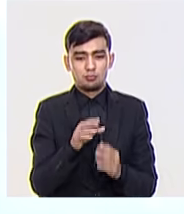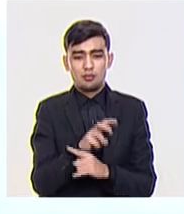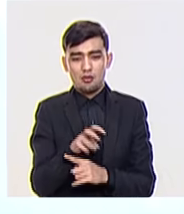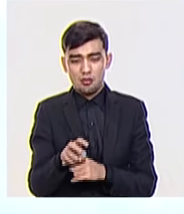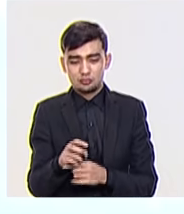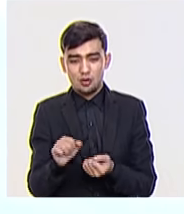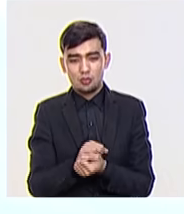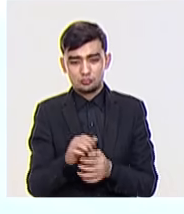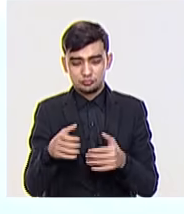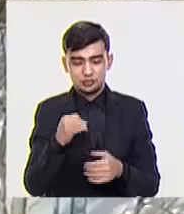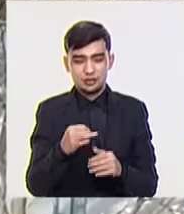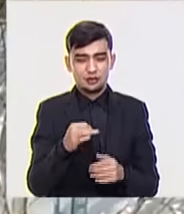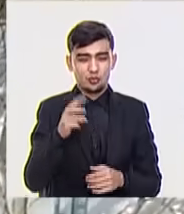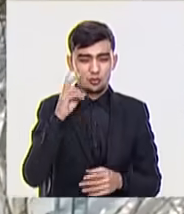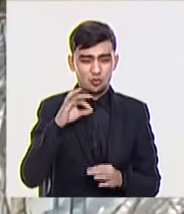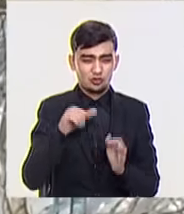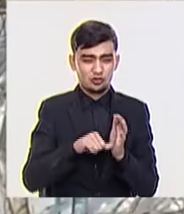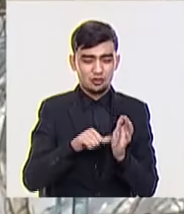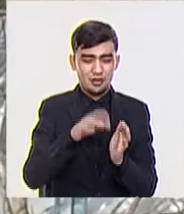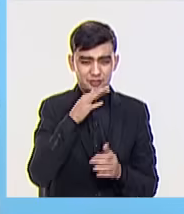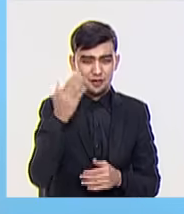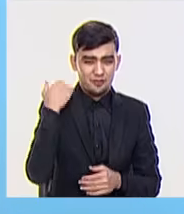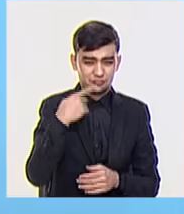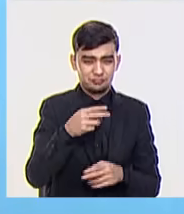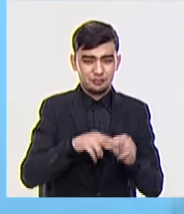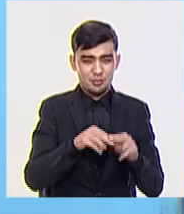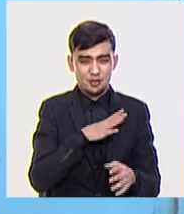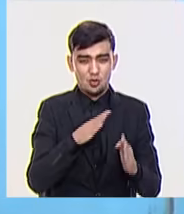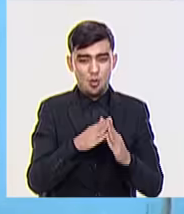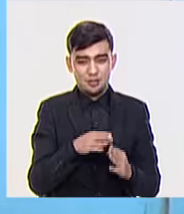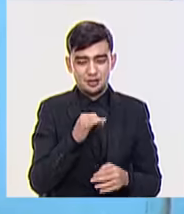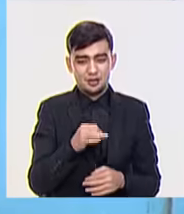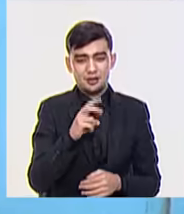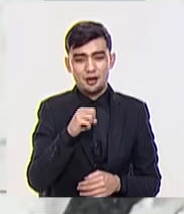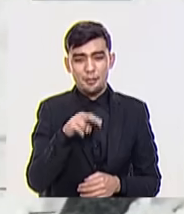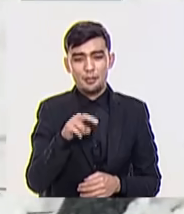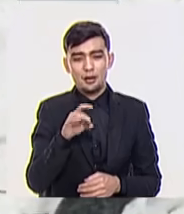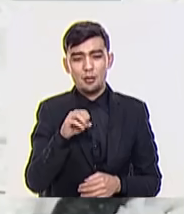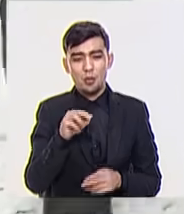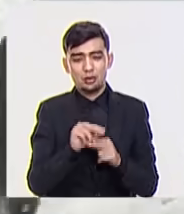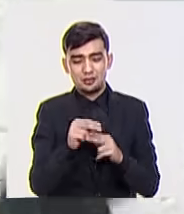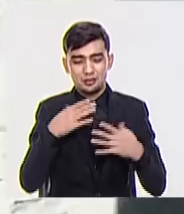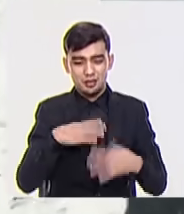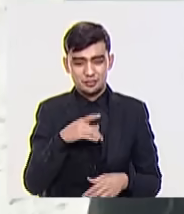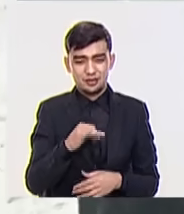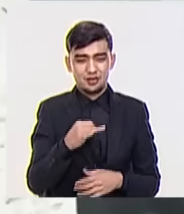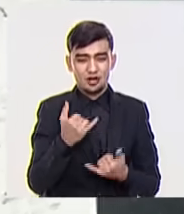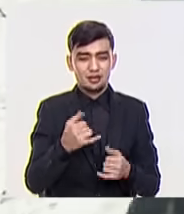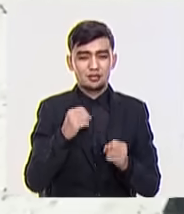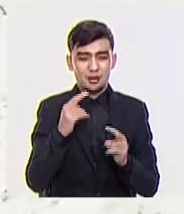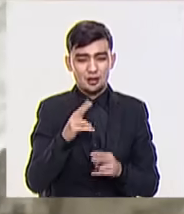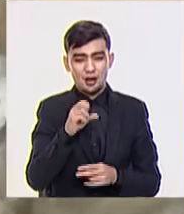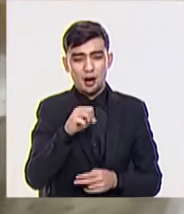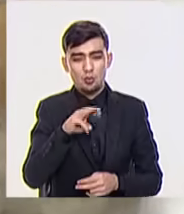жүріп. Канализацияның 60-шы жылдары ма үй салынды ғой үйлер. Содан бері неткен жоқ қой, капремонт болған жоқ. Қазір коммуналдық қызметтен келген